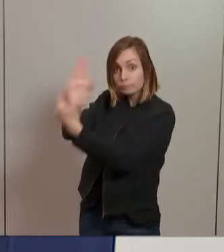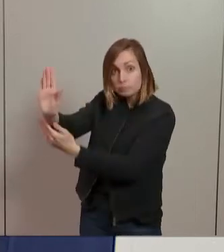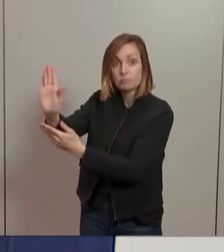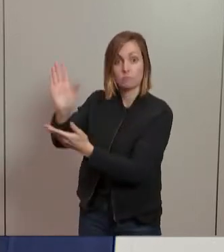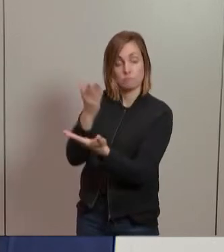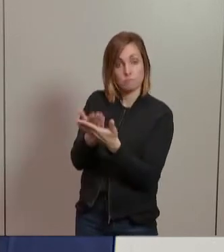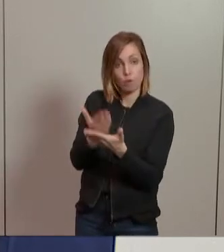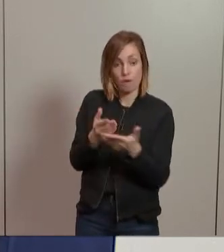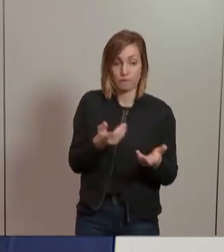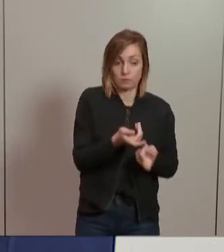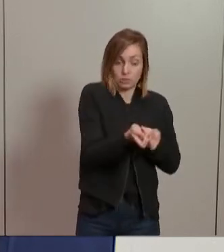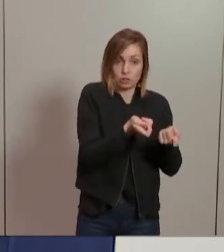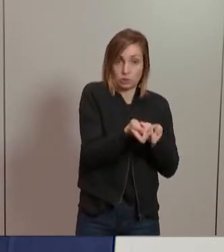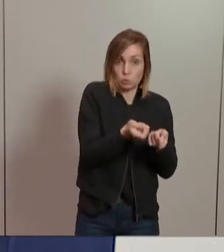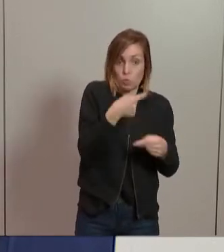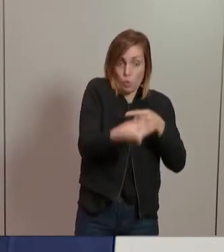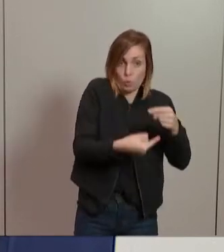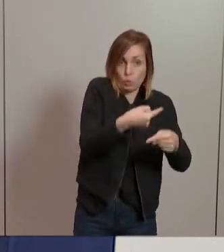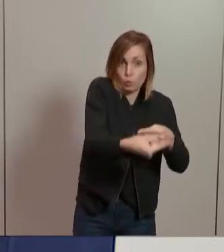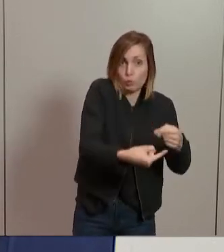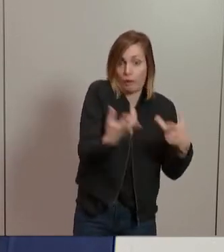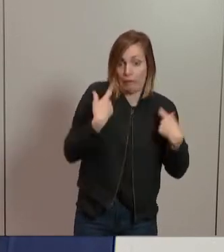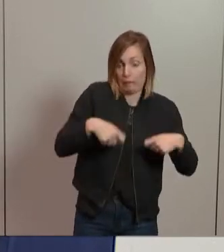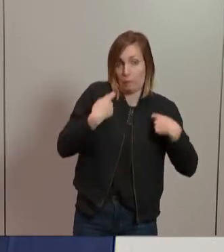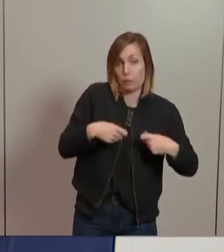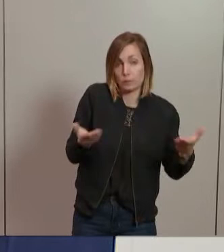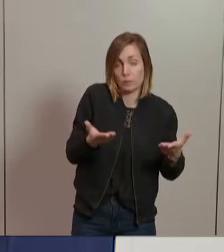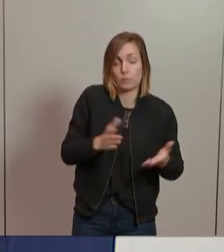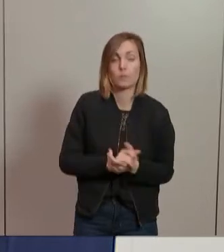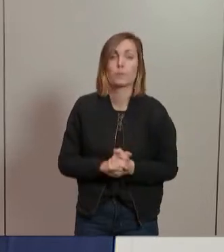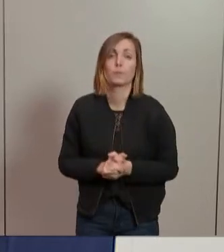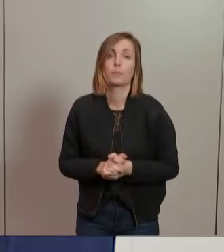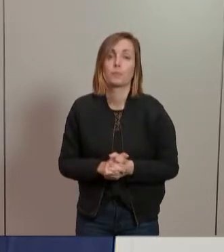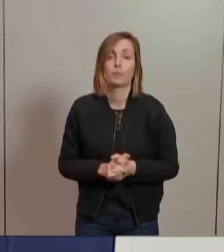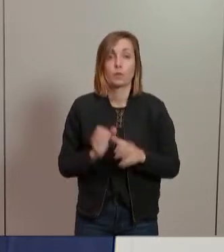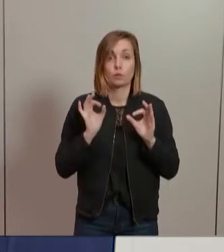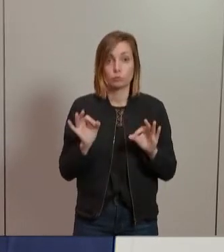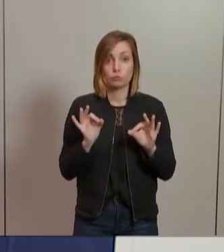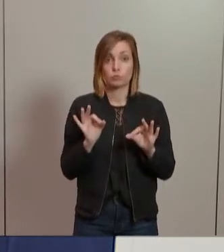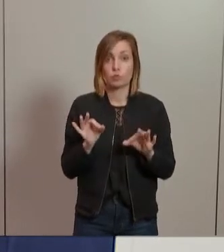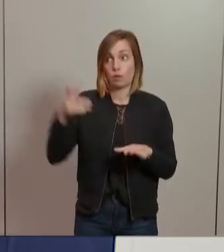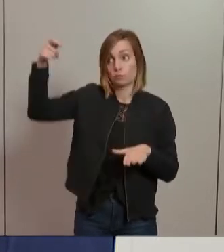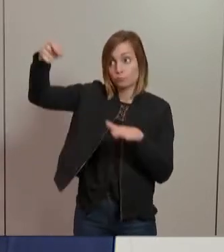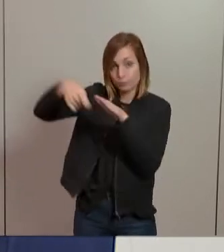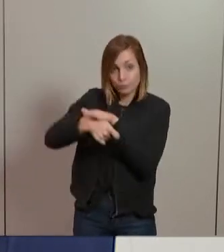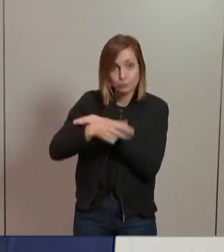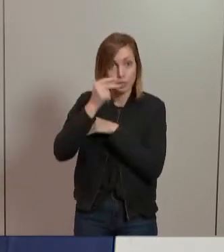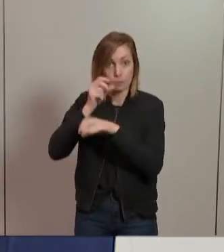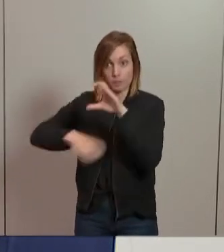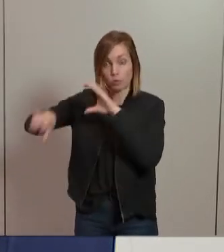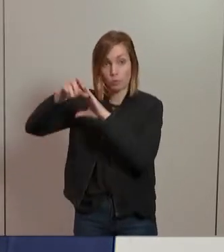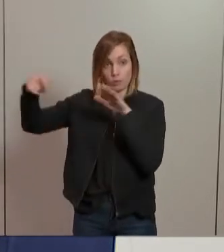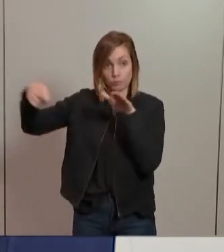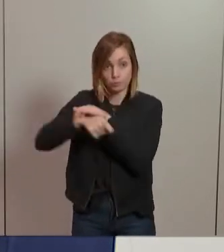du dispositif de gestion mis en place et des dépenses réellement dans ce cadre. Et donc le versement par Nantes Métropole est effectué sur